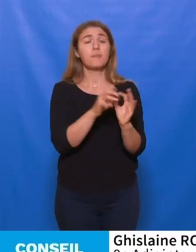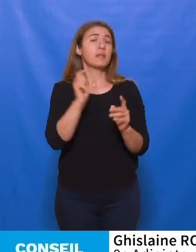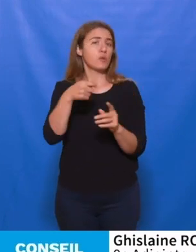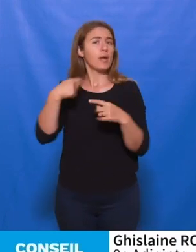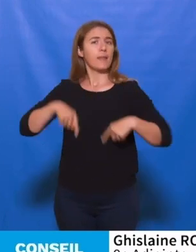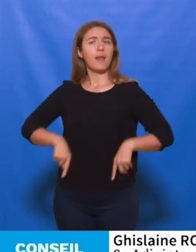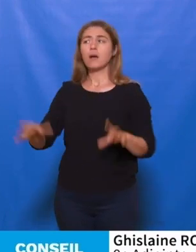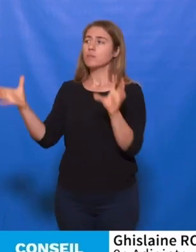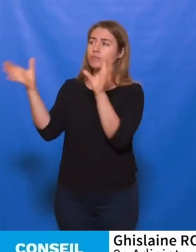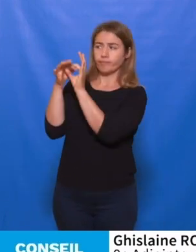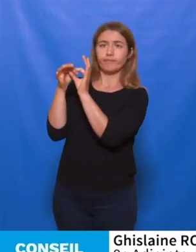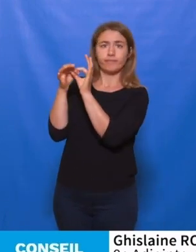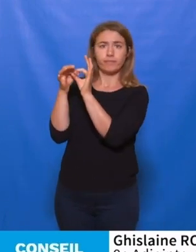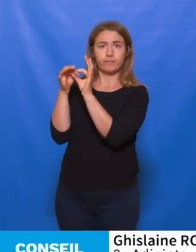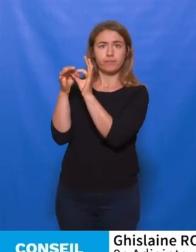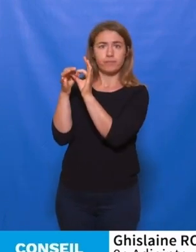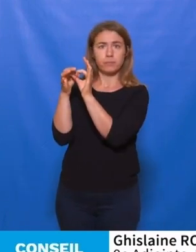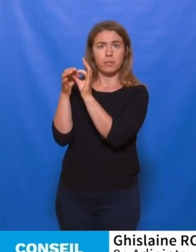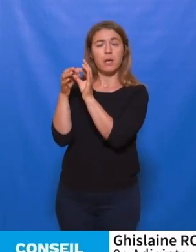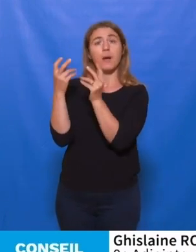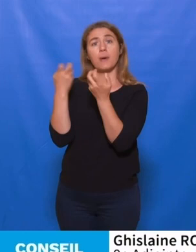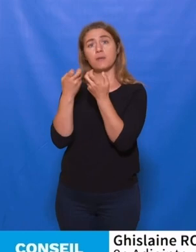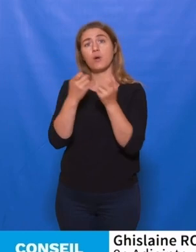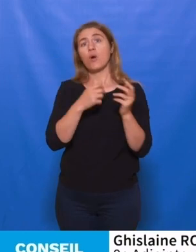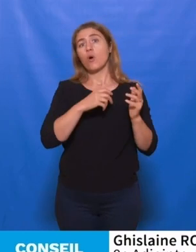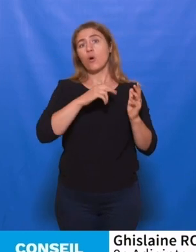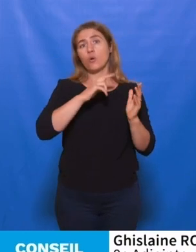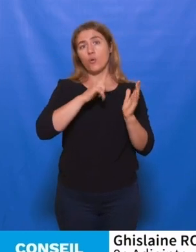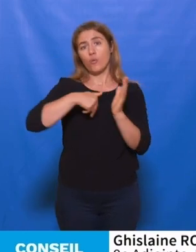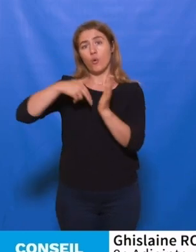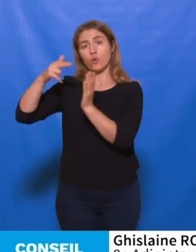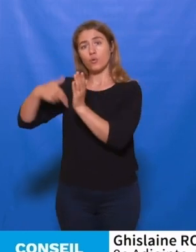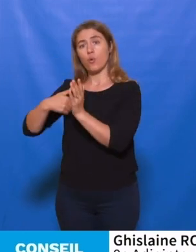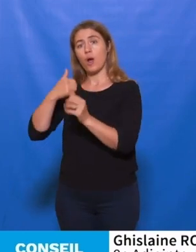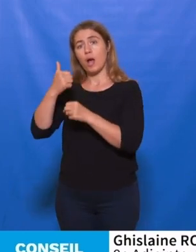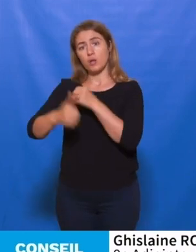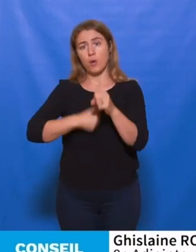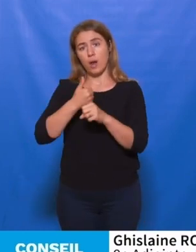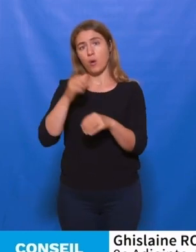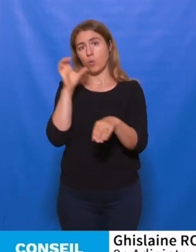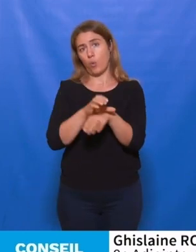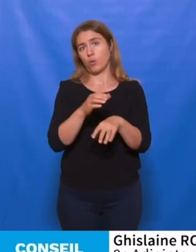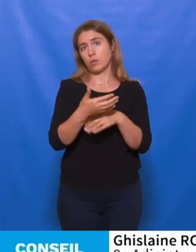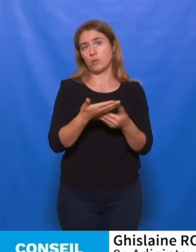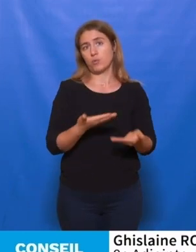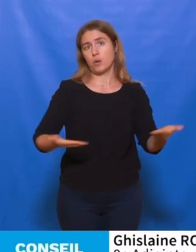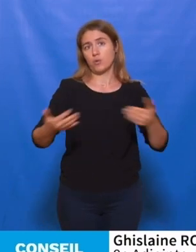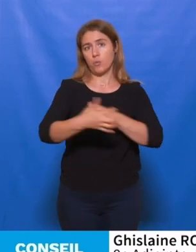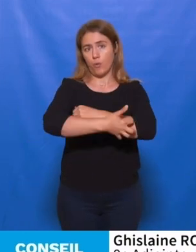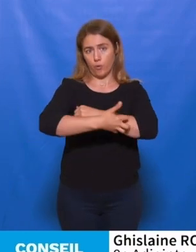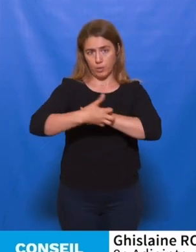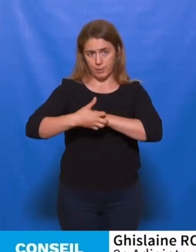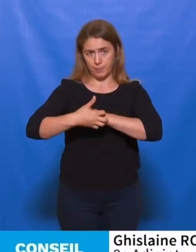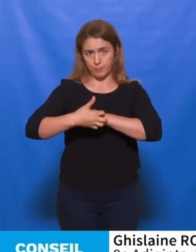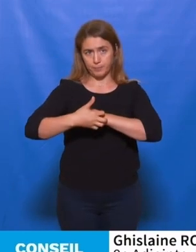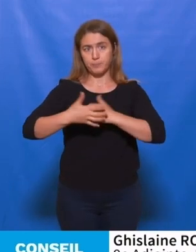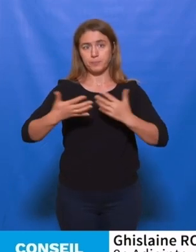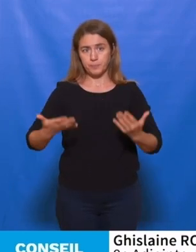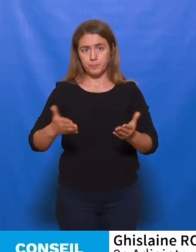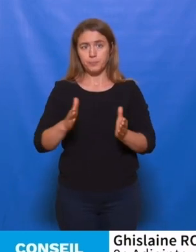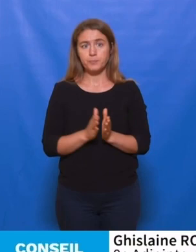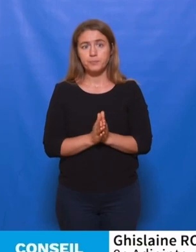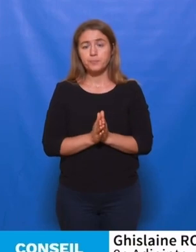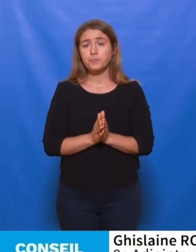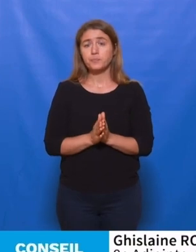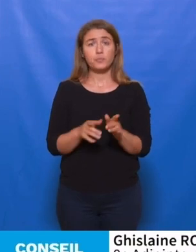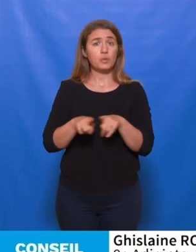nous le verrons dans le renouvellement de la convention annuelle du plan de lutte contre la pauvreté tout à l'heure, mais souvent aussi en devant nous substituer